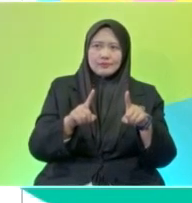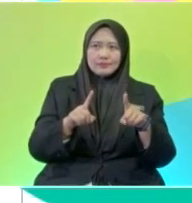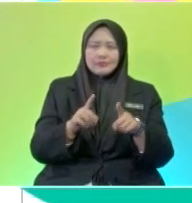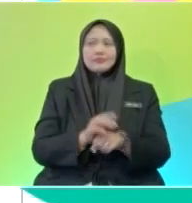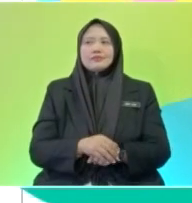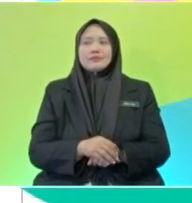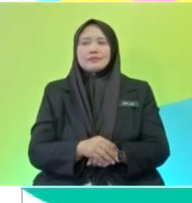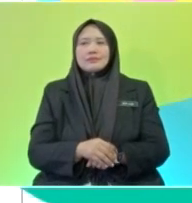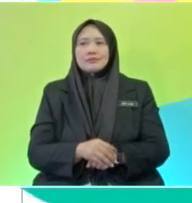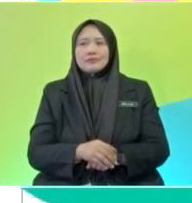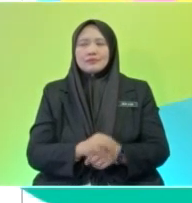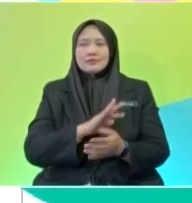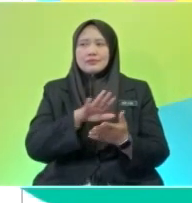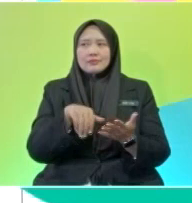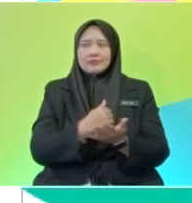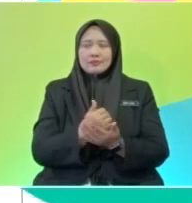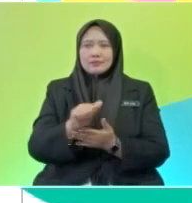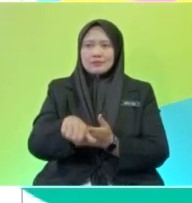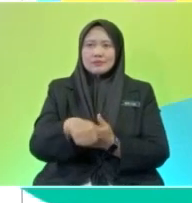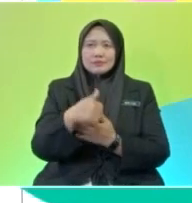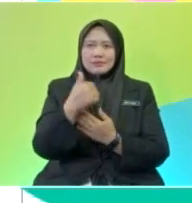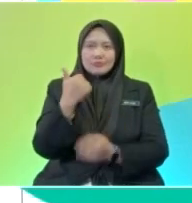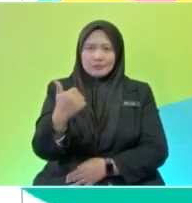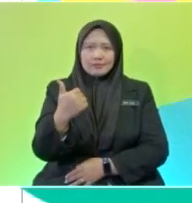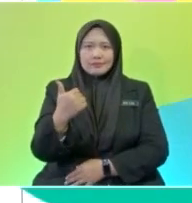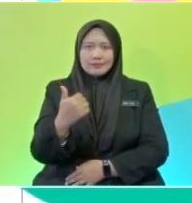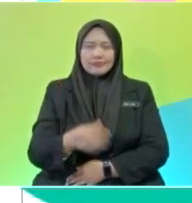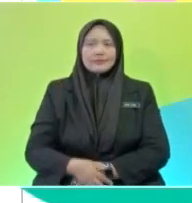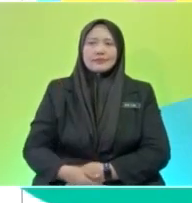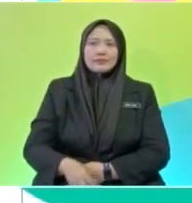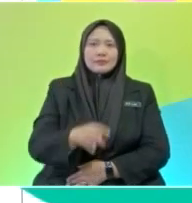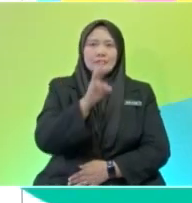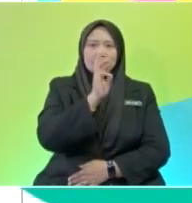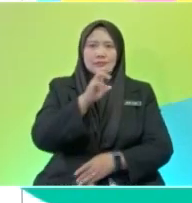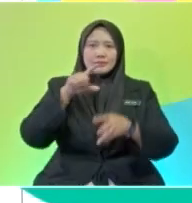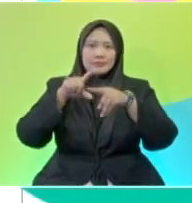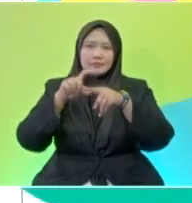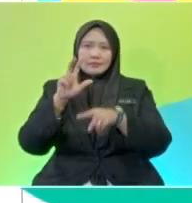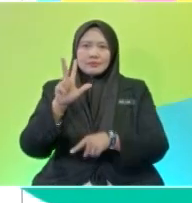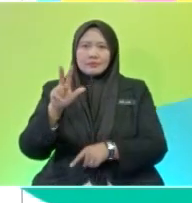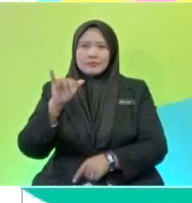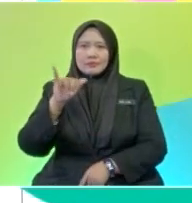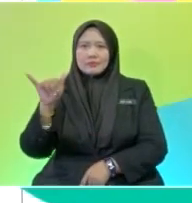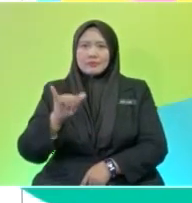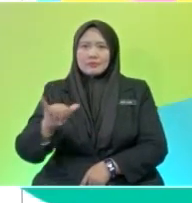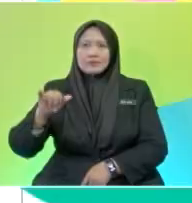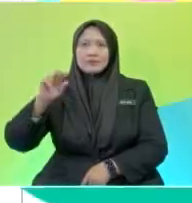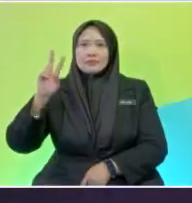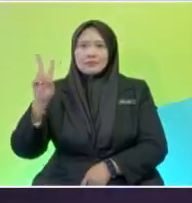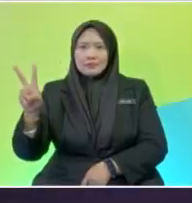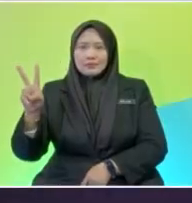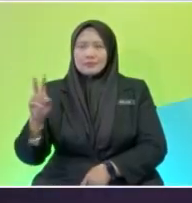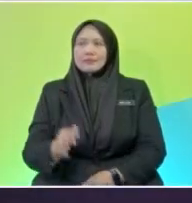Oke semuanya hebat 6 bagi 3 jawabannya tuh Oke kamera tolong lagi sekali Tuliskan